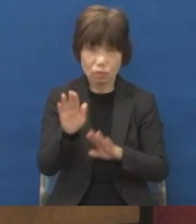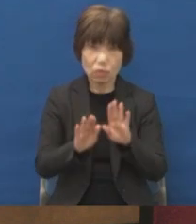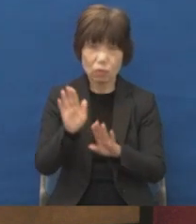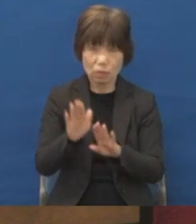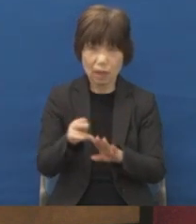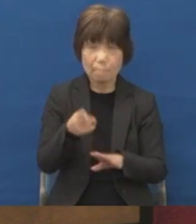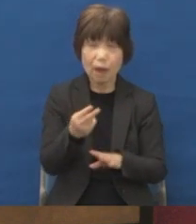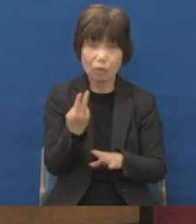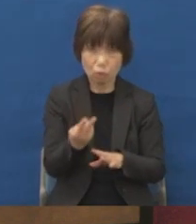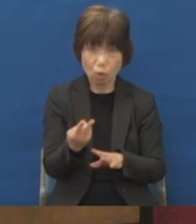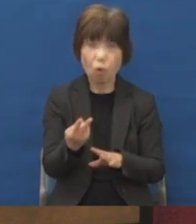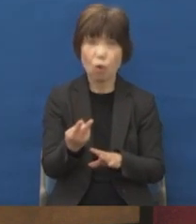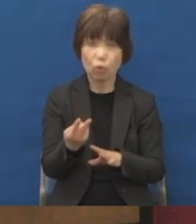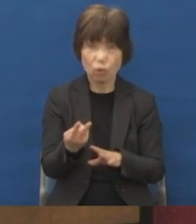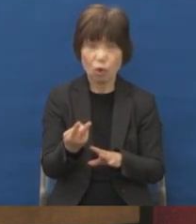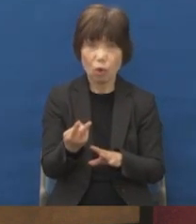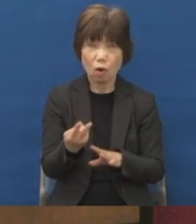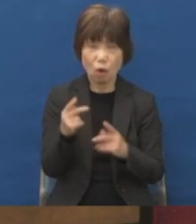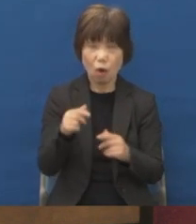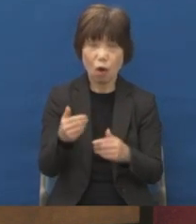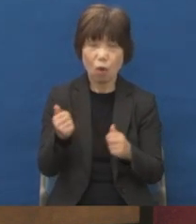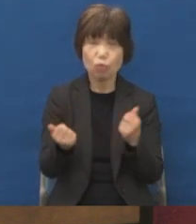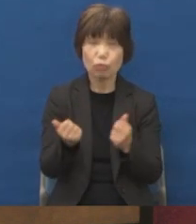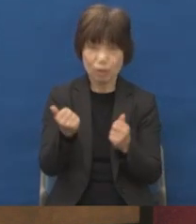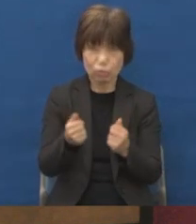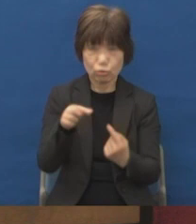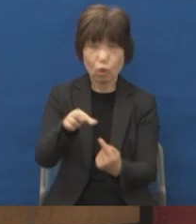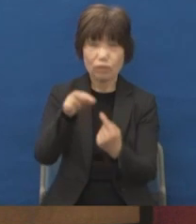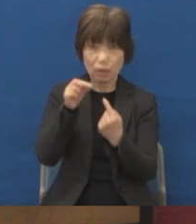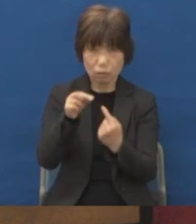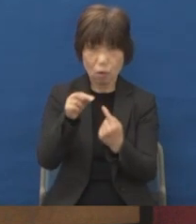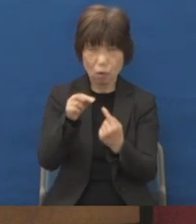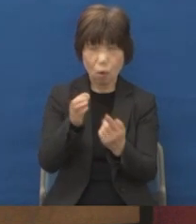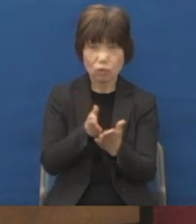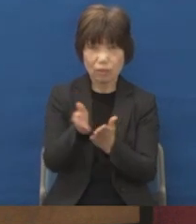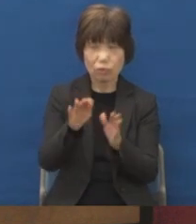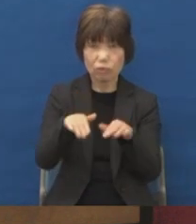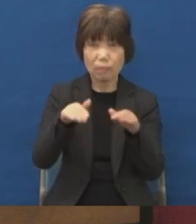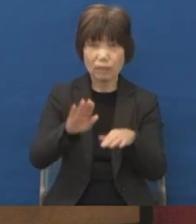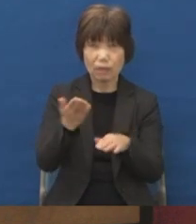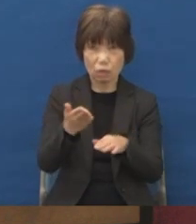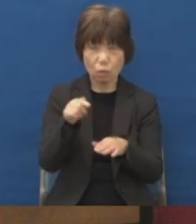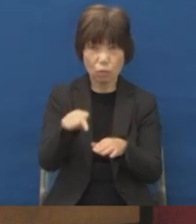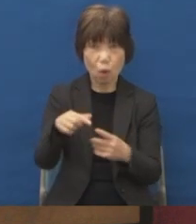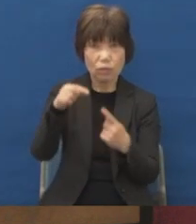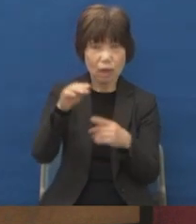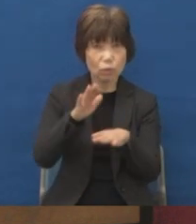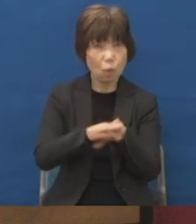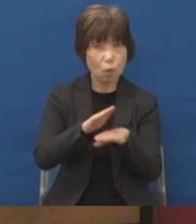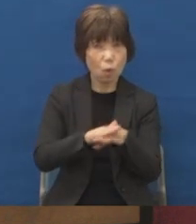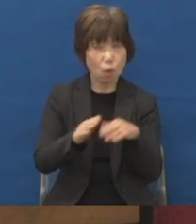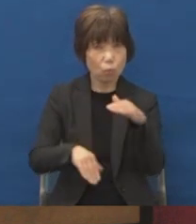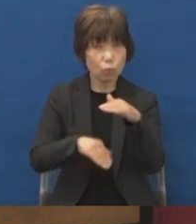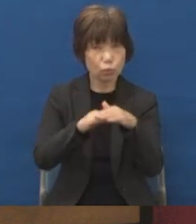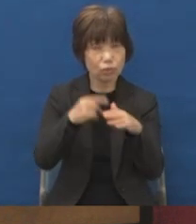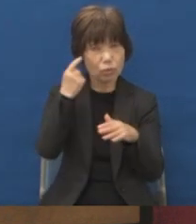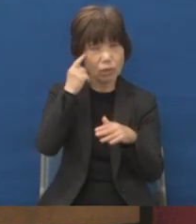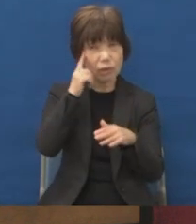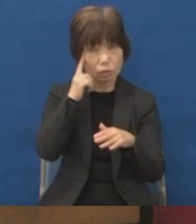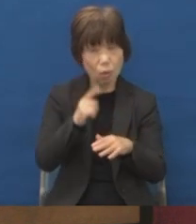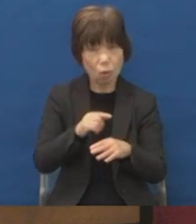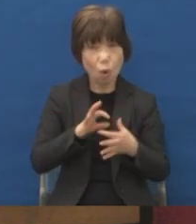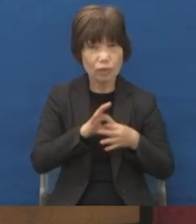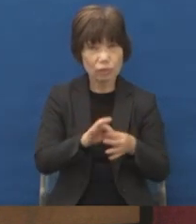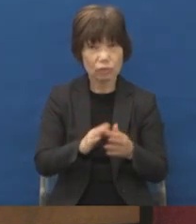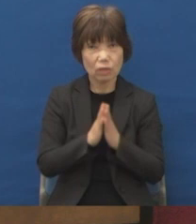タイムの運転手の採用の実施を開始されましたが、これに関しても、さらなる採用方法の充実の検討を引き続